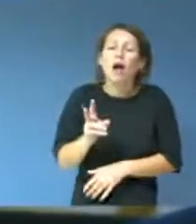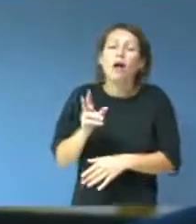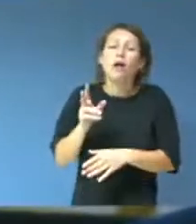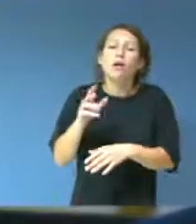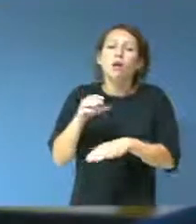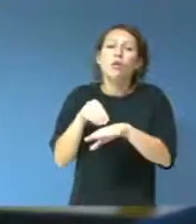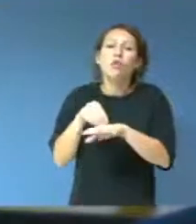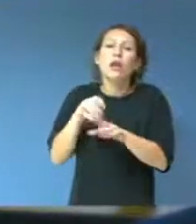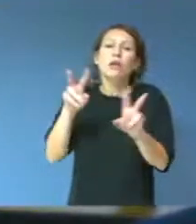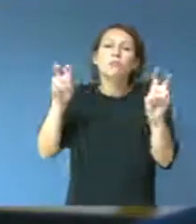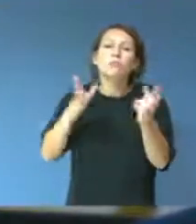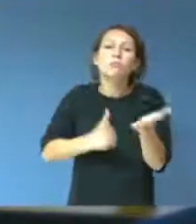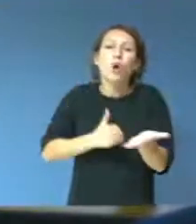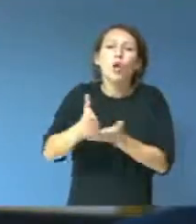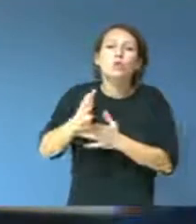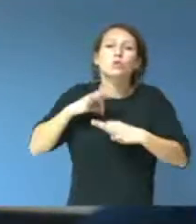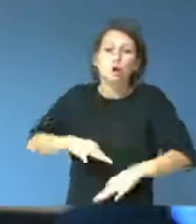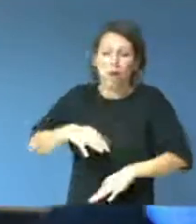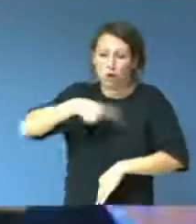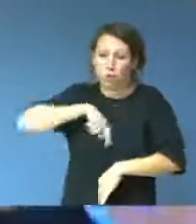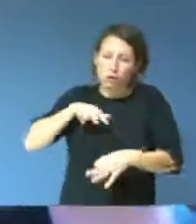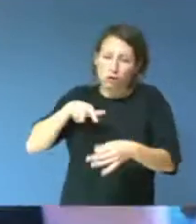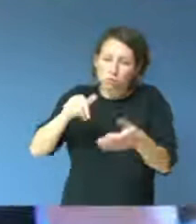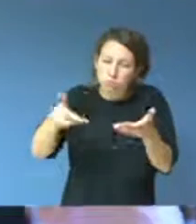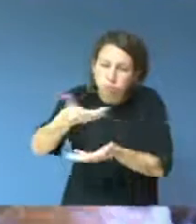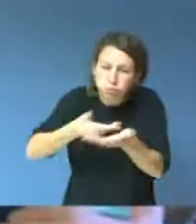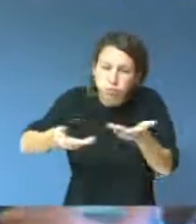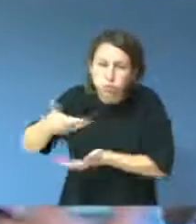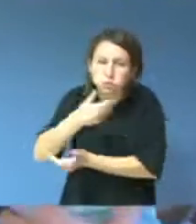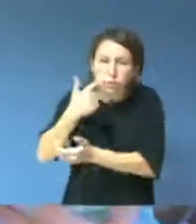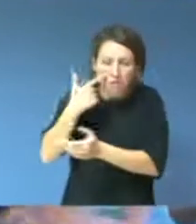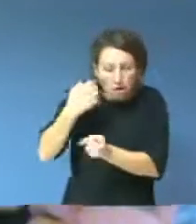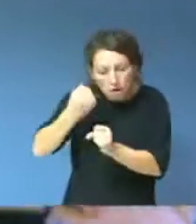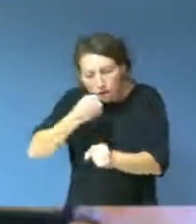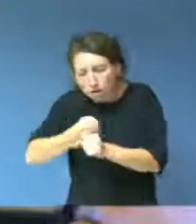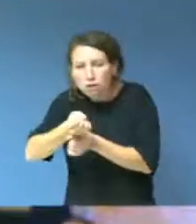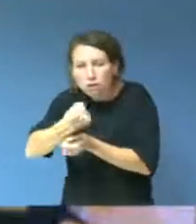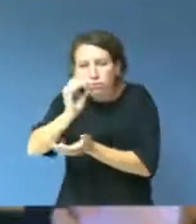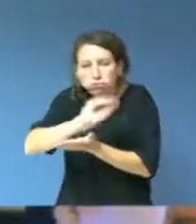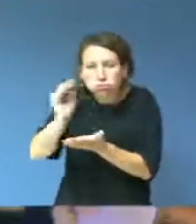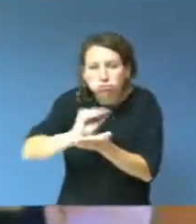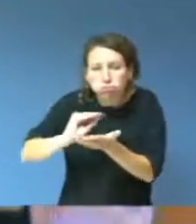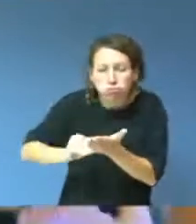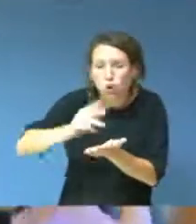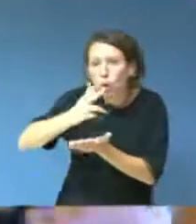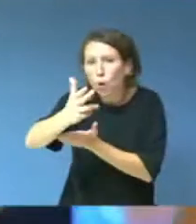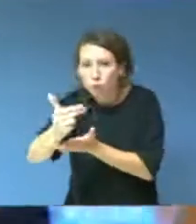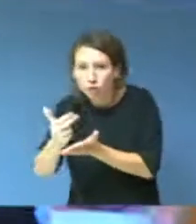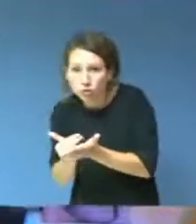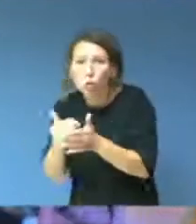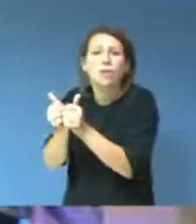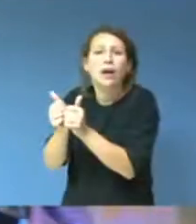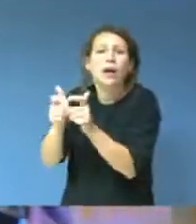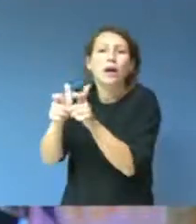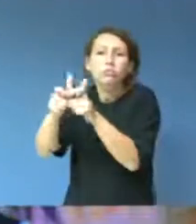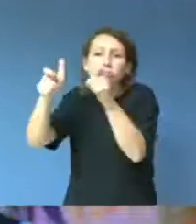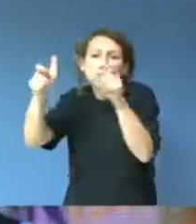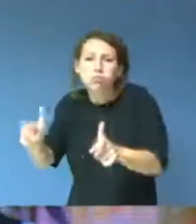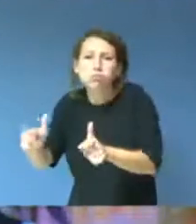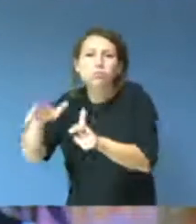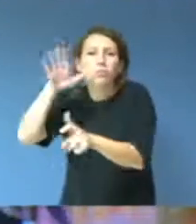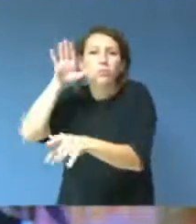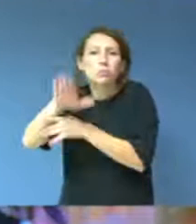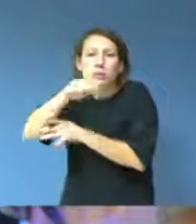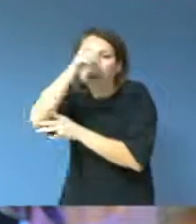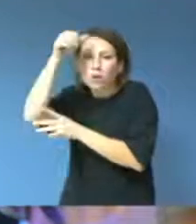conseil d'orientation scolaire, de travailler sur une convention comme l'a fait la ville de Reims avec l'interdiocèse, de manière